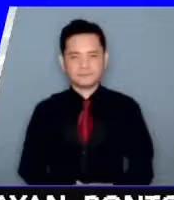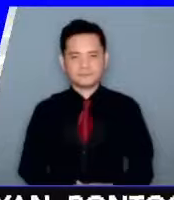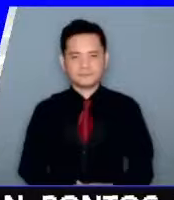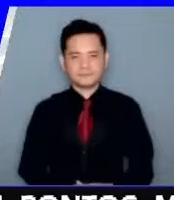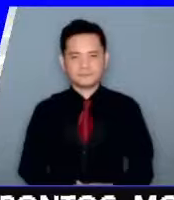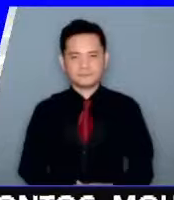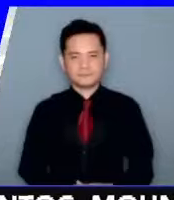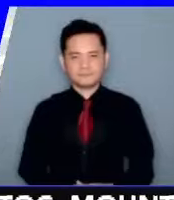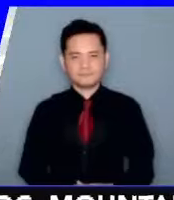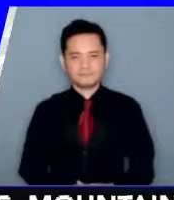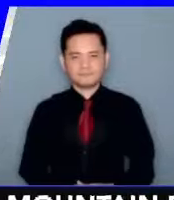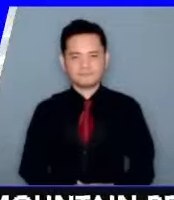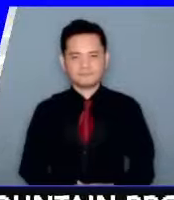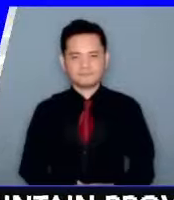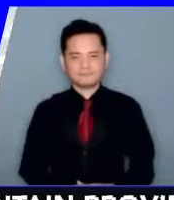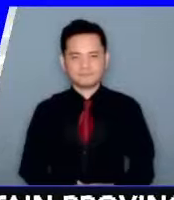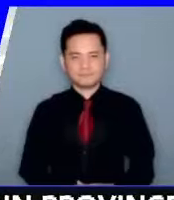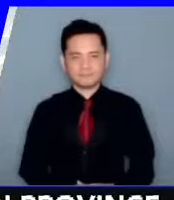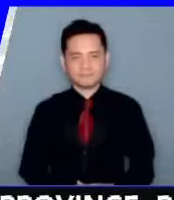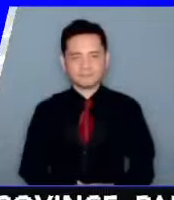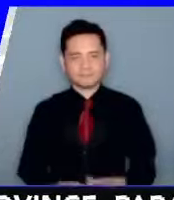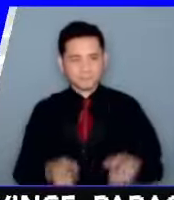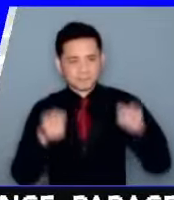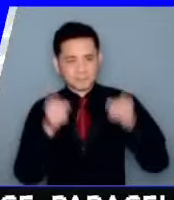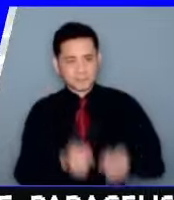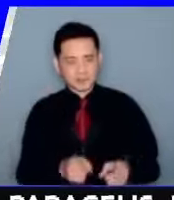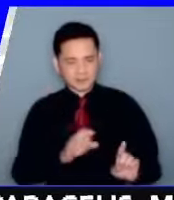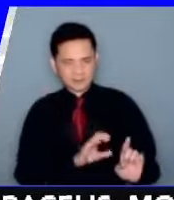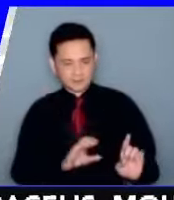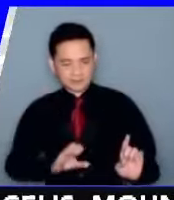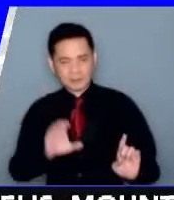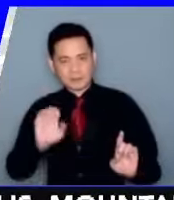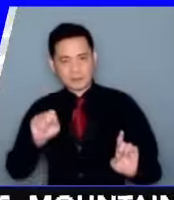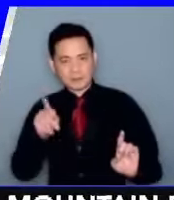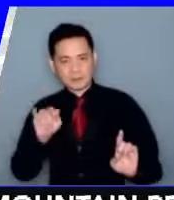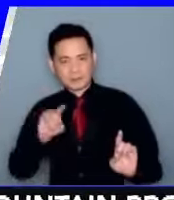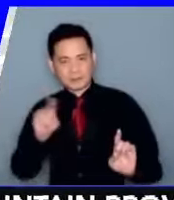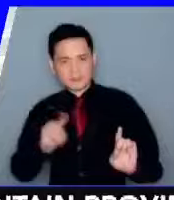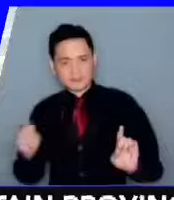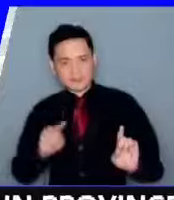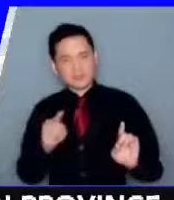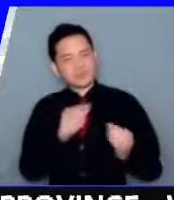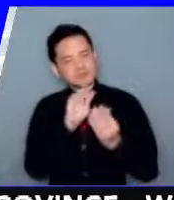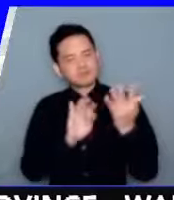Ang masaya sa ng disco sa Panay Kapis na uwi sa Rambulan.